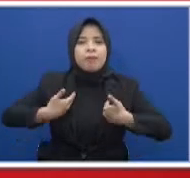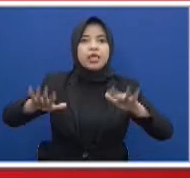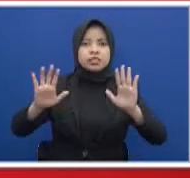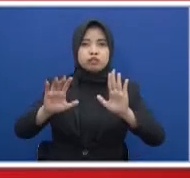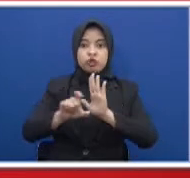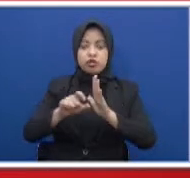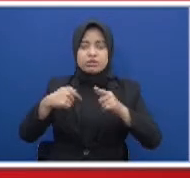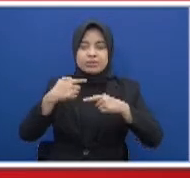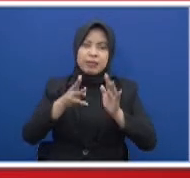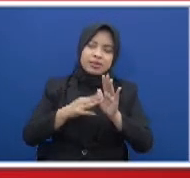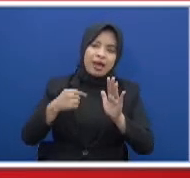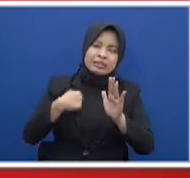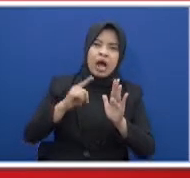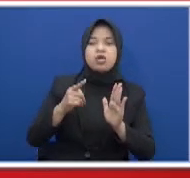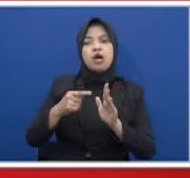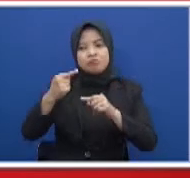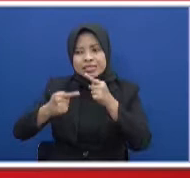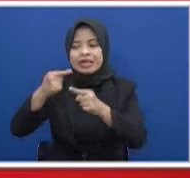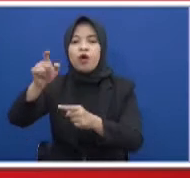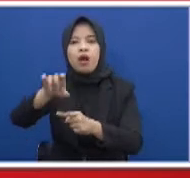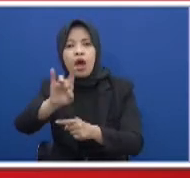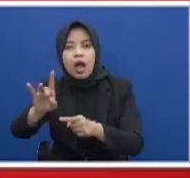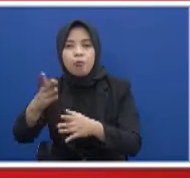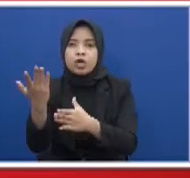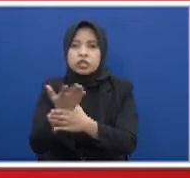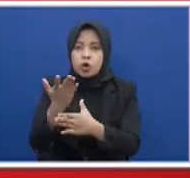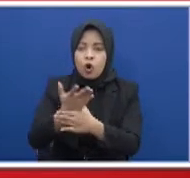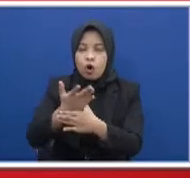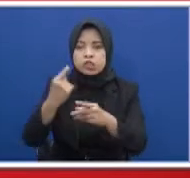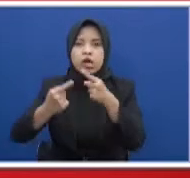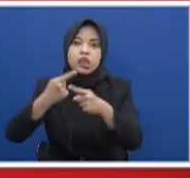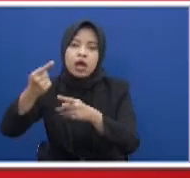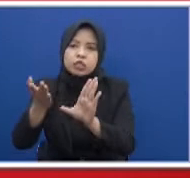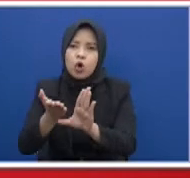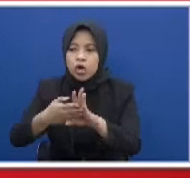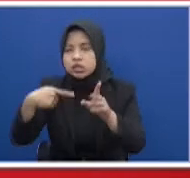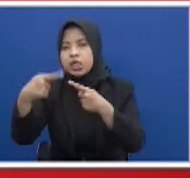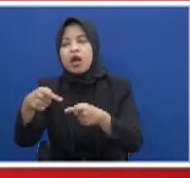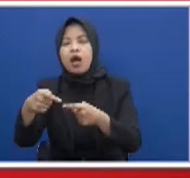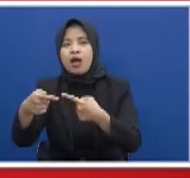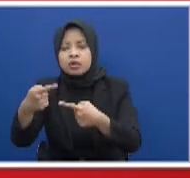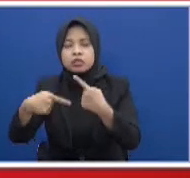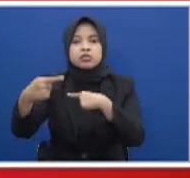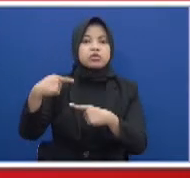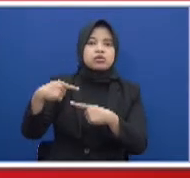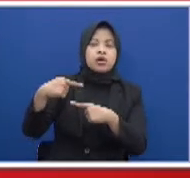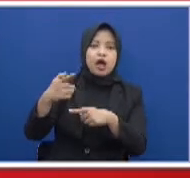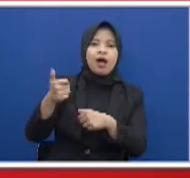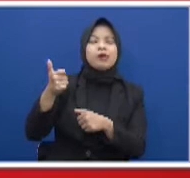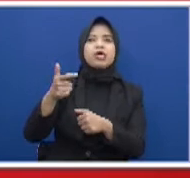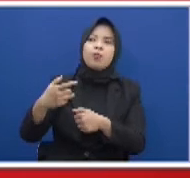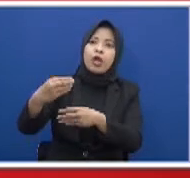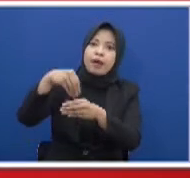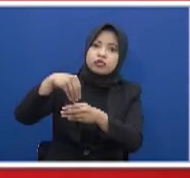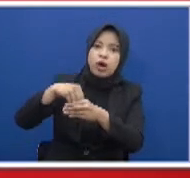ketika bercerita ke orang gitu, ataupun nantinya bercerita ke psikolog ataupun ke psikiater, seakan-akan beban ini perlahan bisa